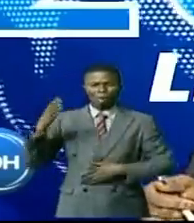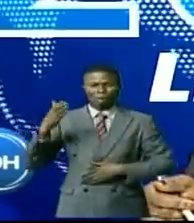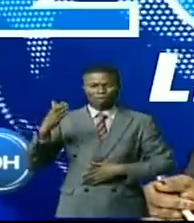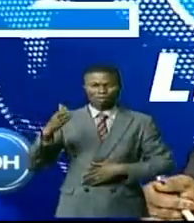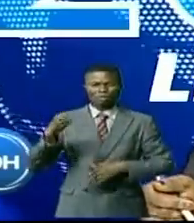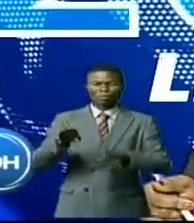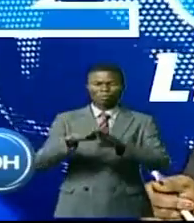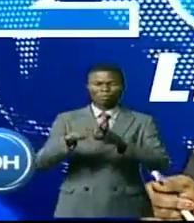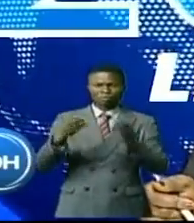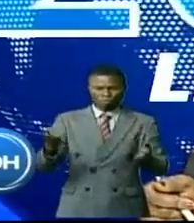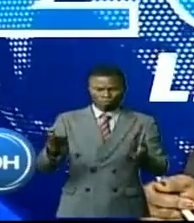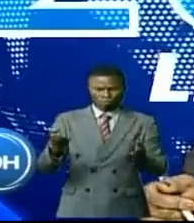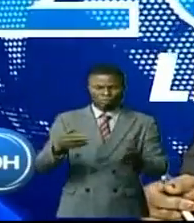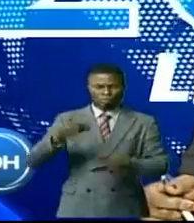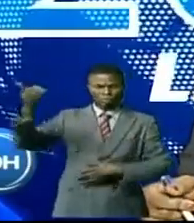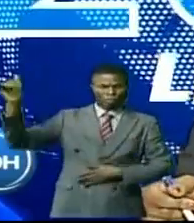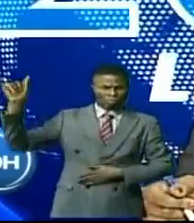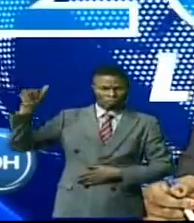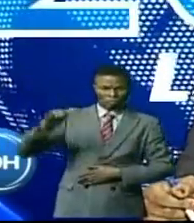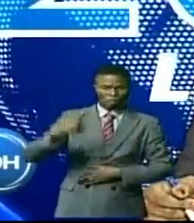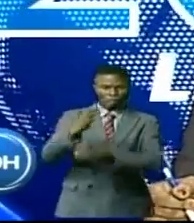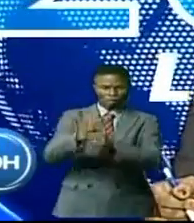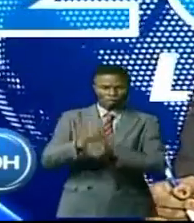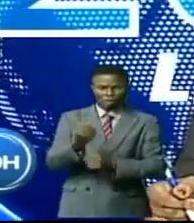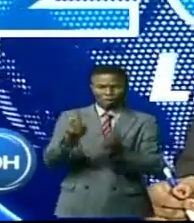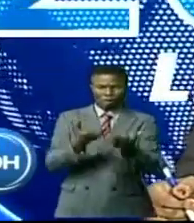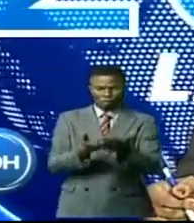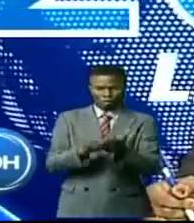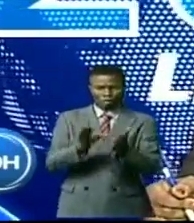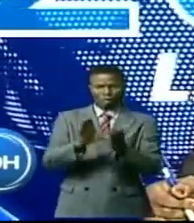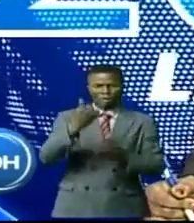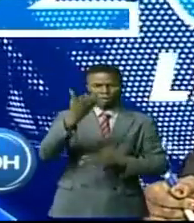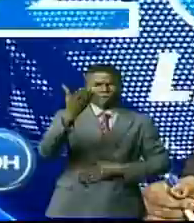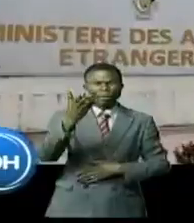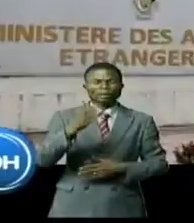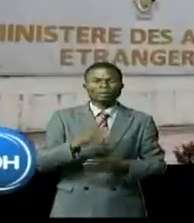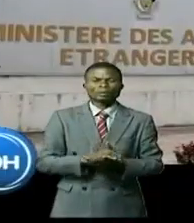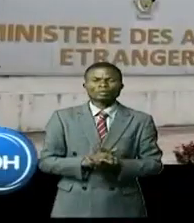ouverture des plis pour accueillir 7 véhicules. Doris Mozotamboué.